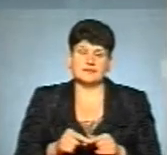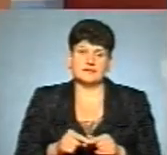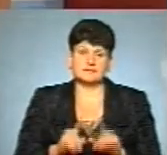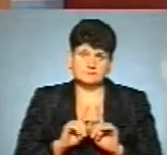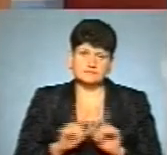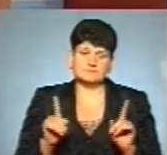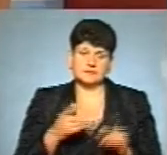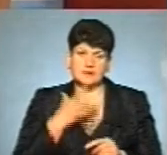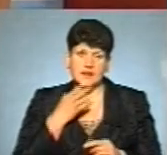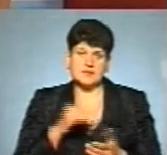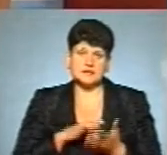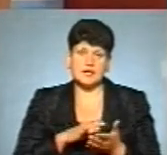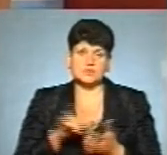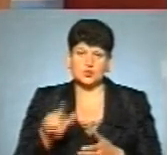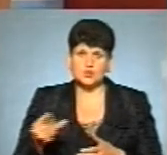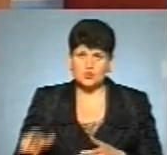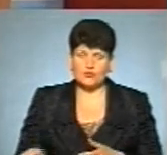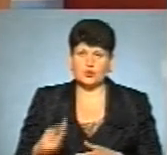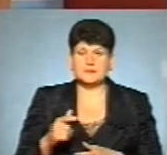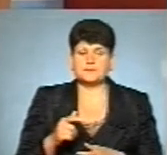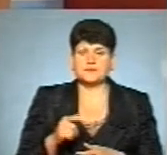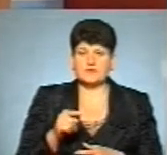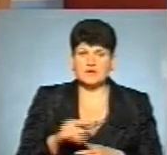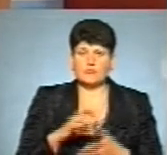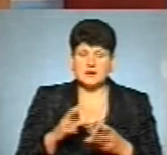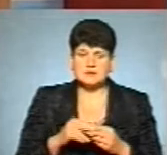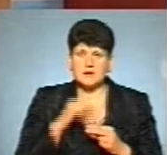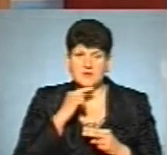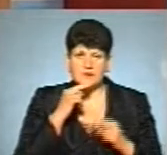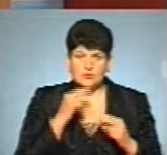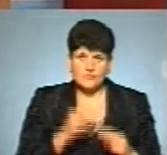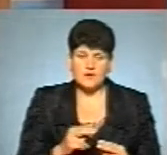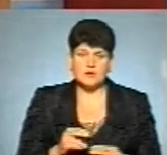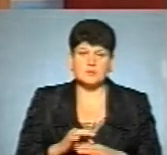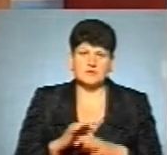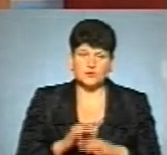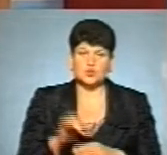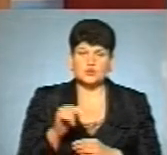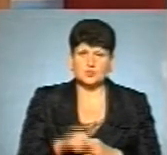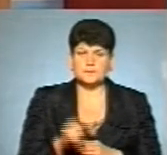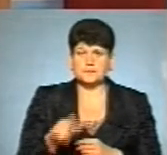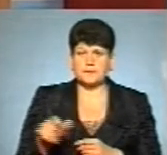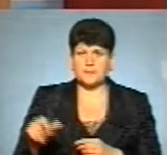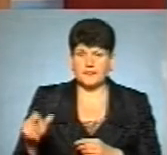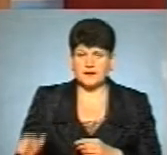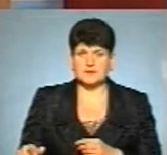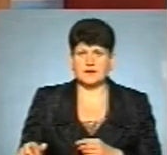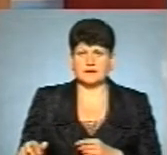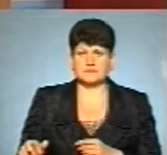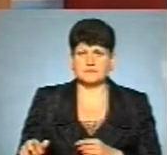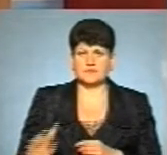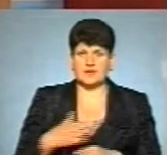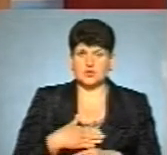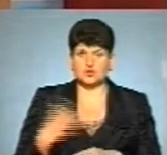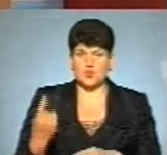класні екскурсоводи, гіди, вони, в принципі, привернуть увагу і приведуть сюди людей ззовні, саме в